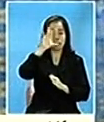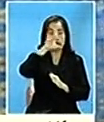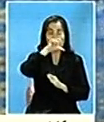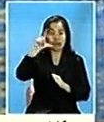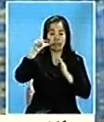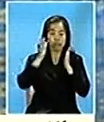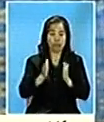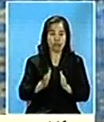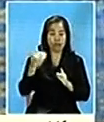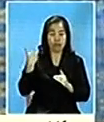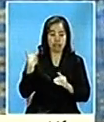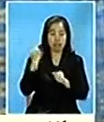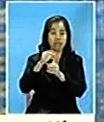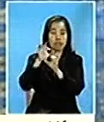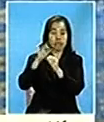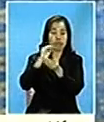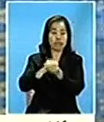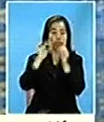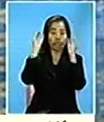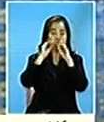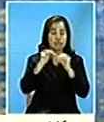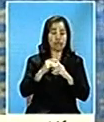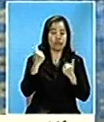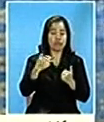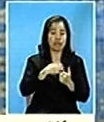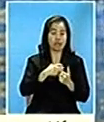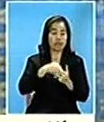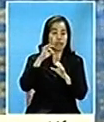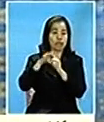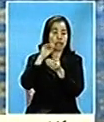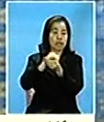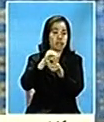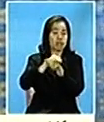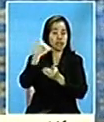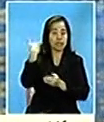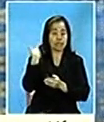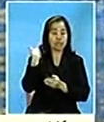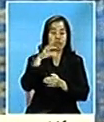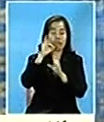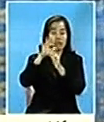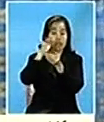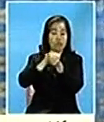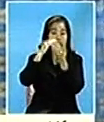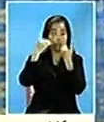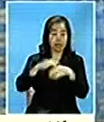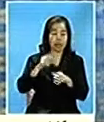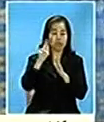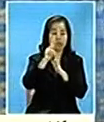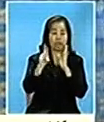อยู่นอกระบบบำเหน็จบำนาญเขาต้องการการออมและเมื่อออมแล้วเนี่ยเมื่อครบกติก